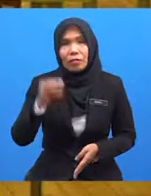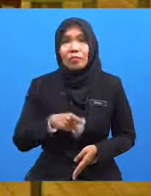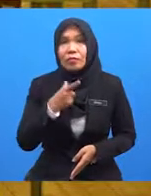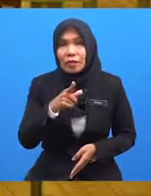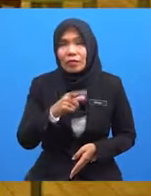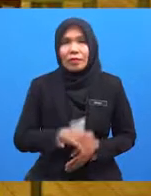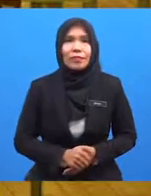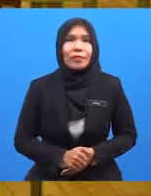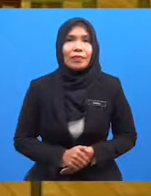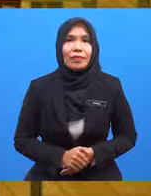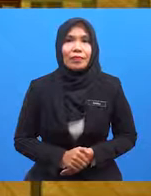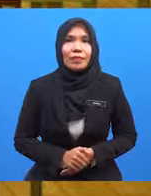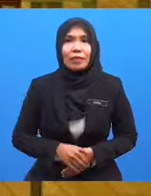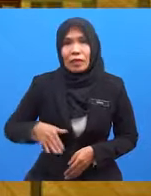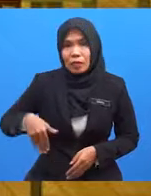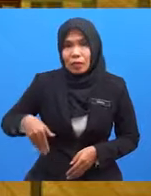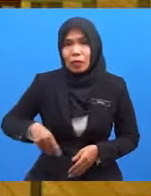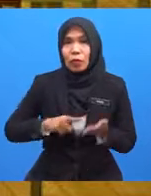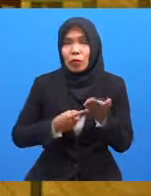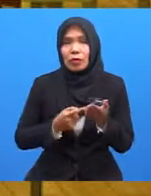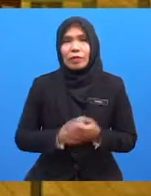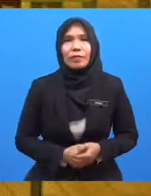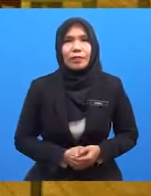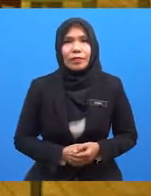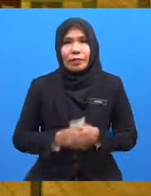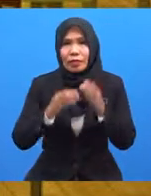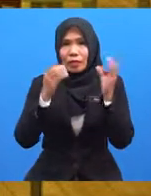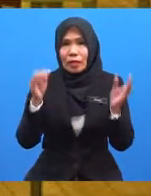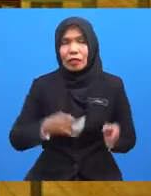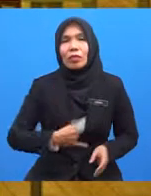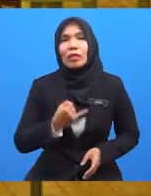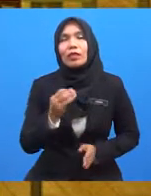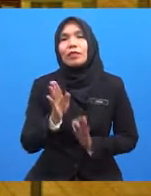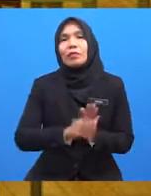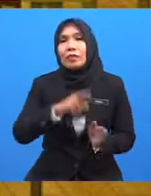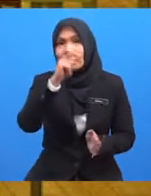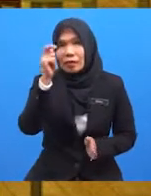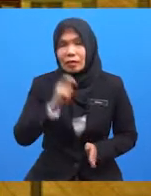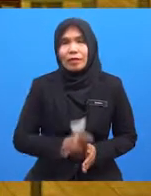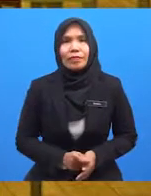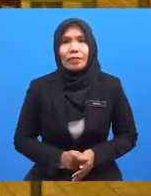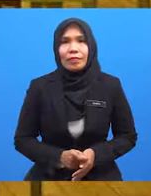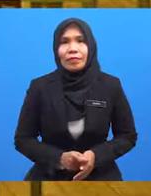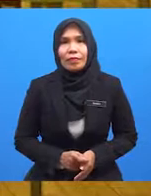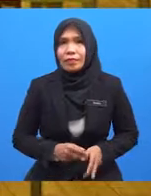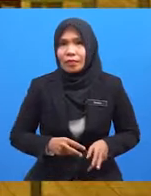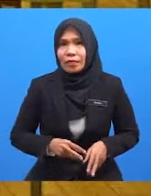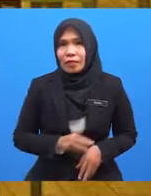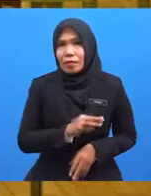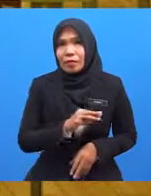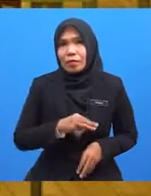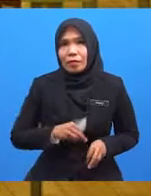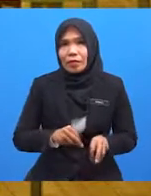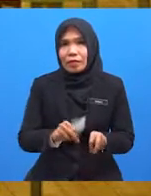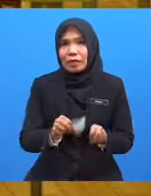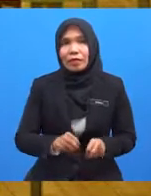Sebelum kita mulakan pembelajaran kita, cikgu ingin bertanya, masih ingatkah pelajar mengenai